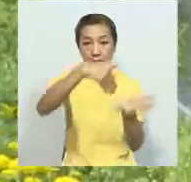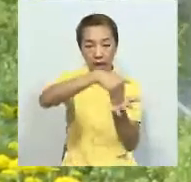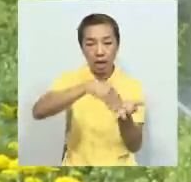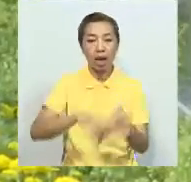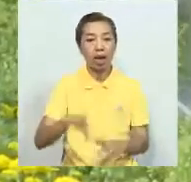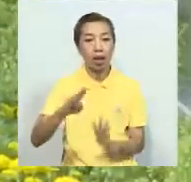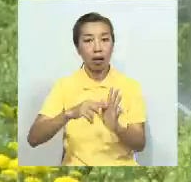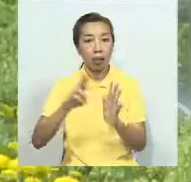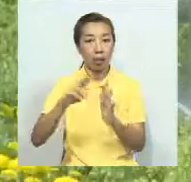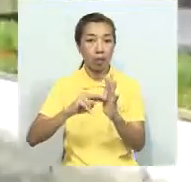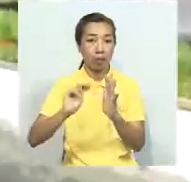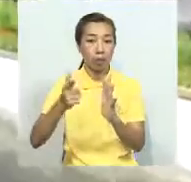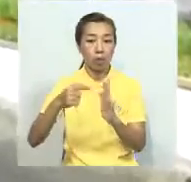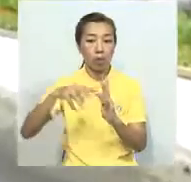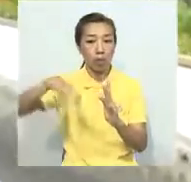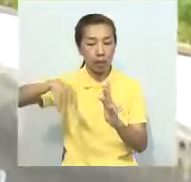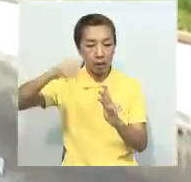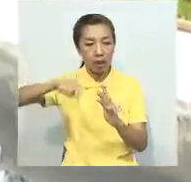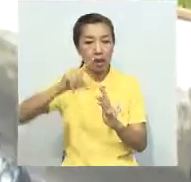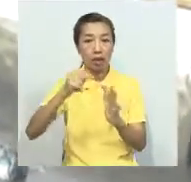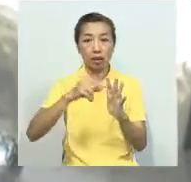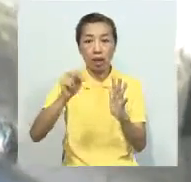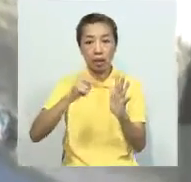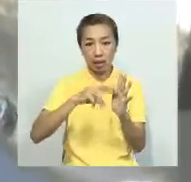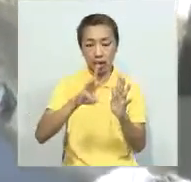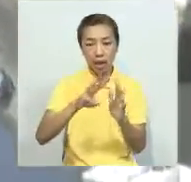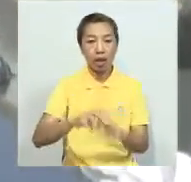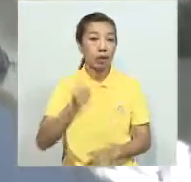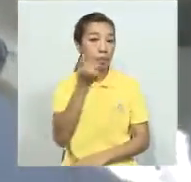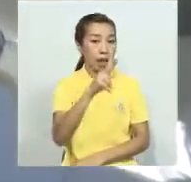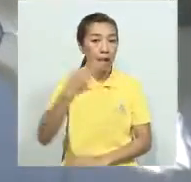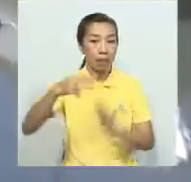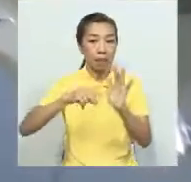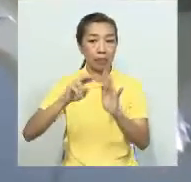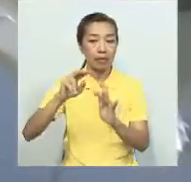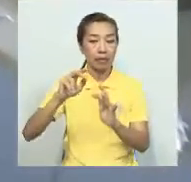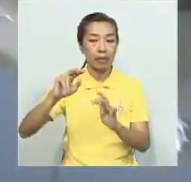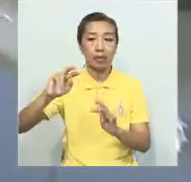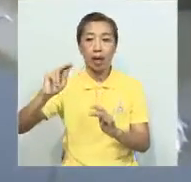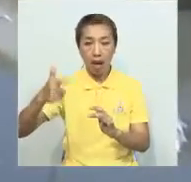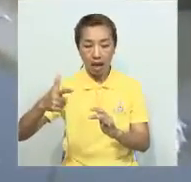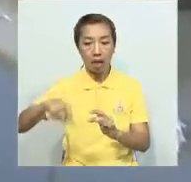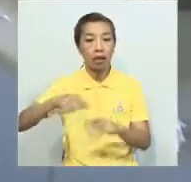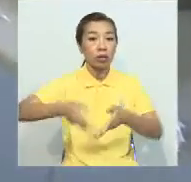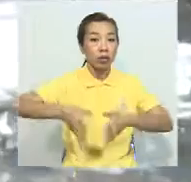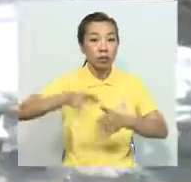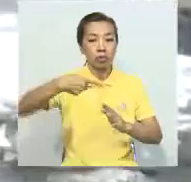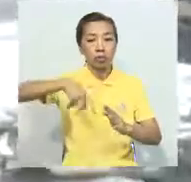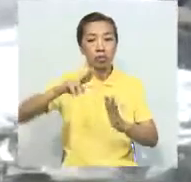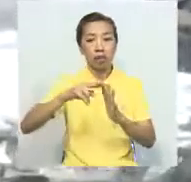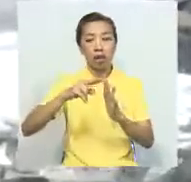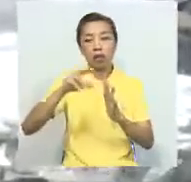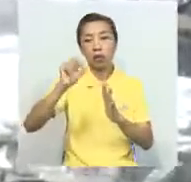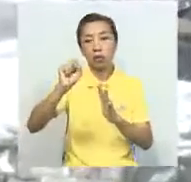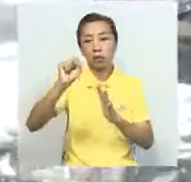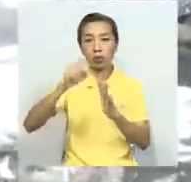เฟื่องนครถนนตะนาวถนน13ห้างถนนอัสดางถนนพระสุเมรุถนนราชดำเนินนอ